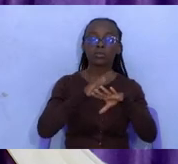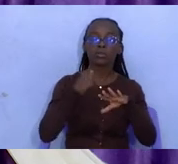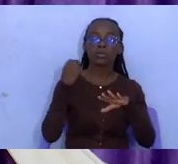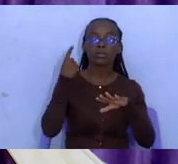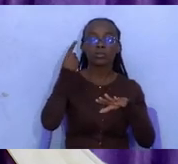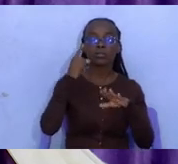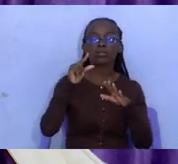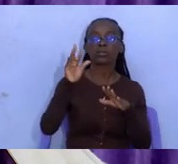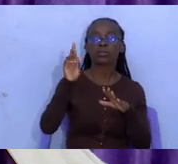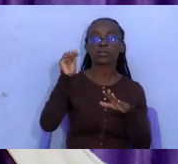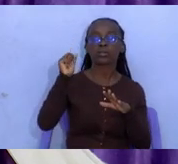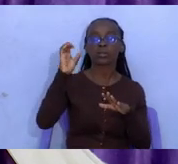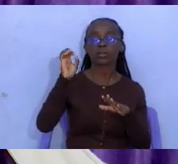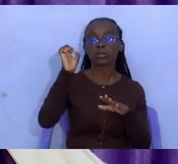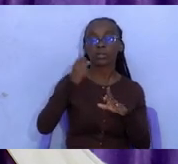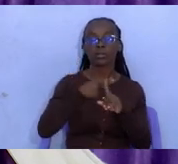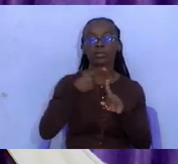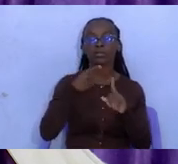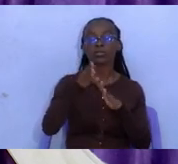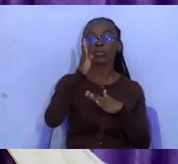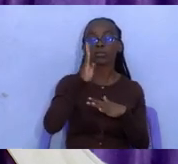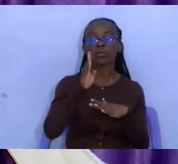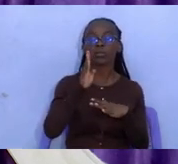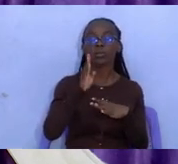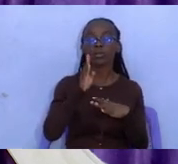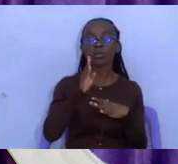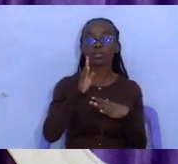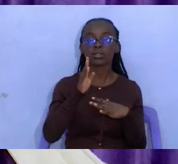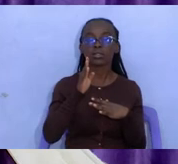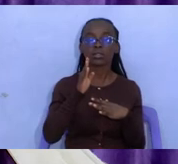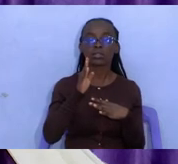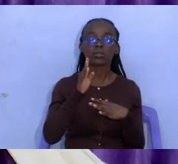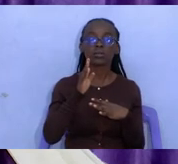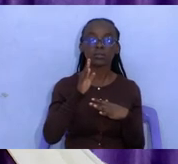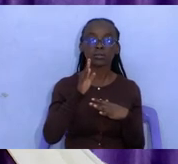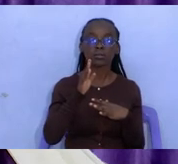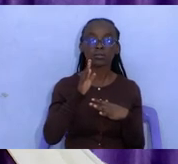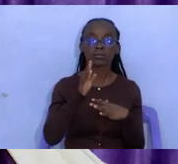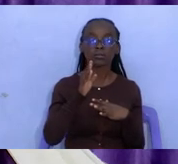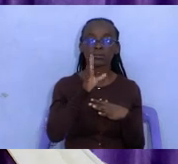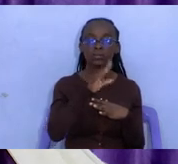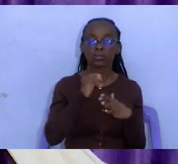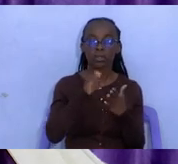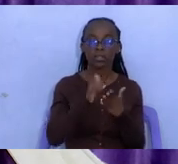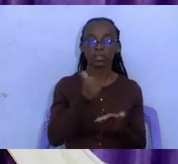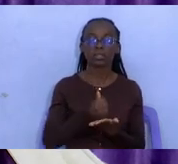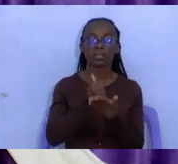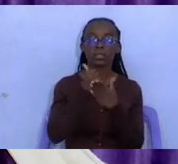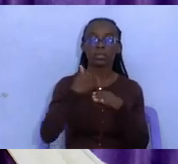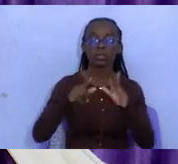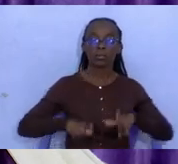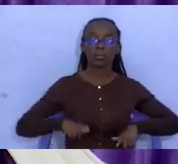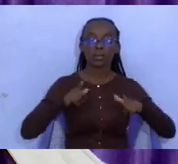hata kama una uwezo wa kiasili, unaweza waitishia neema kutoka kwa Mungu. Na hiyo itawasaidia katika maisha